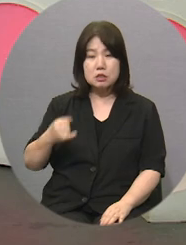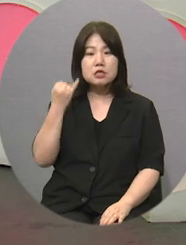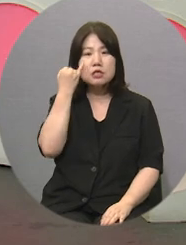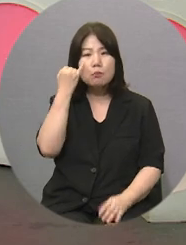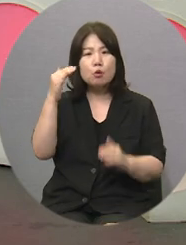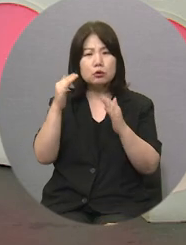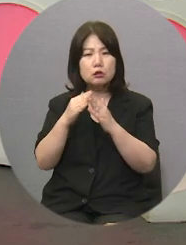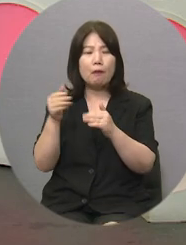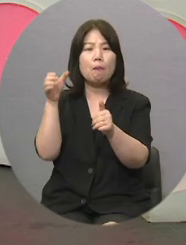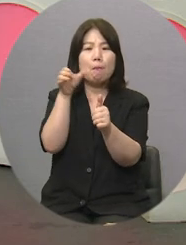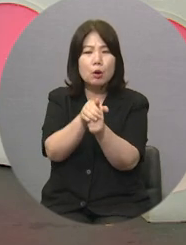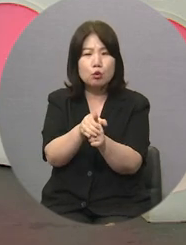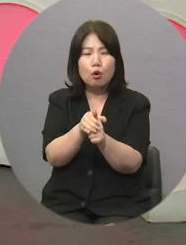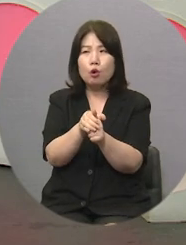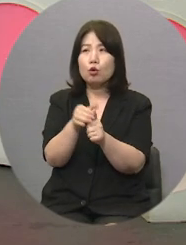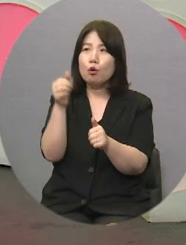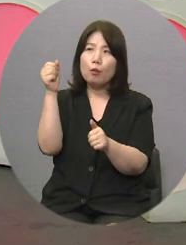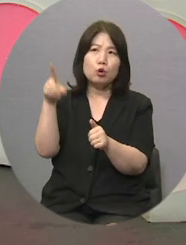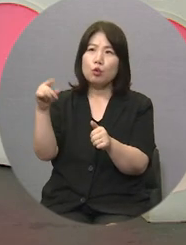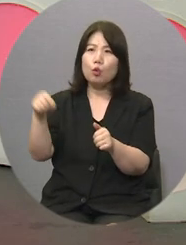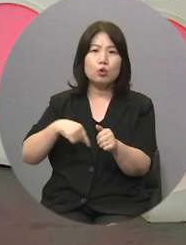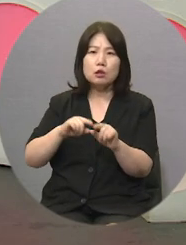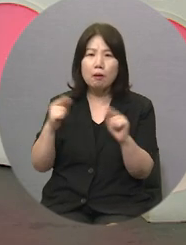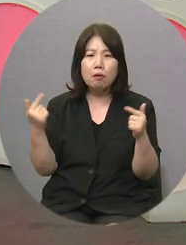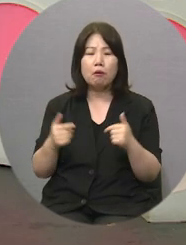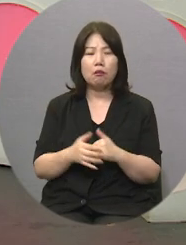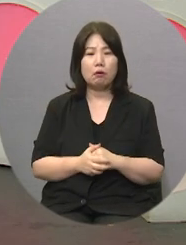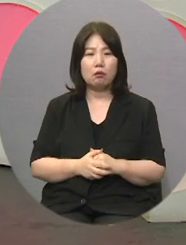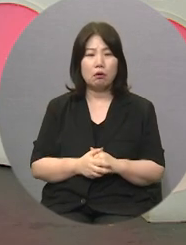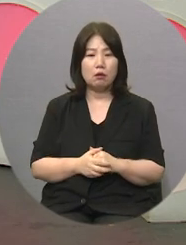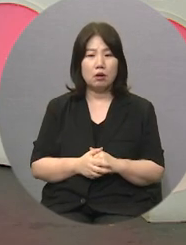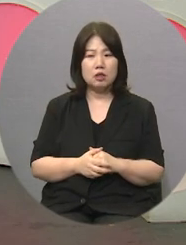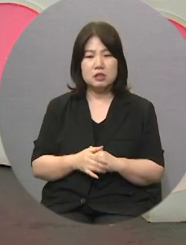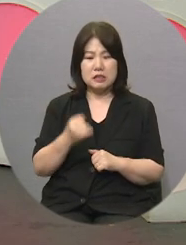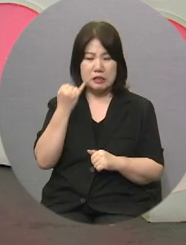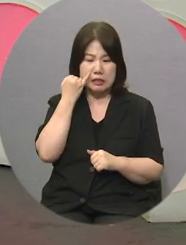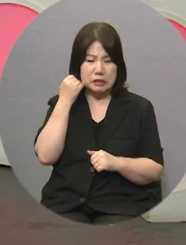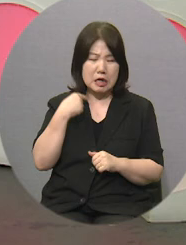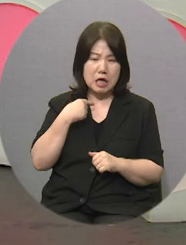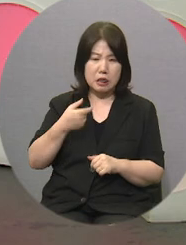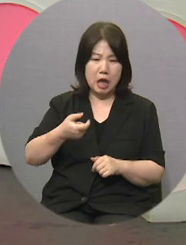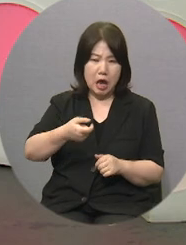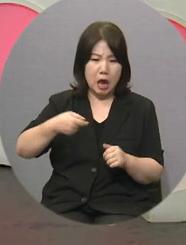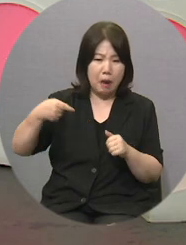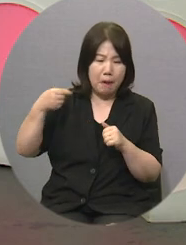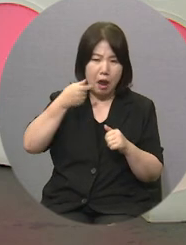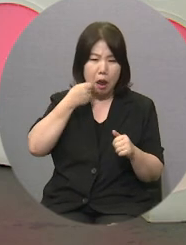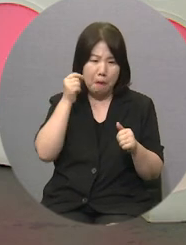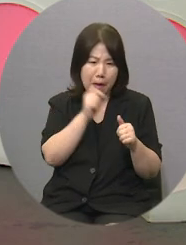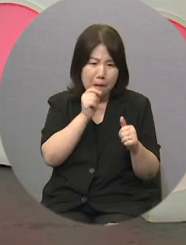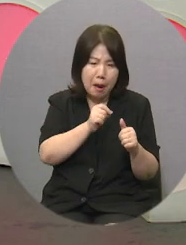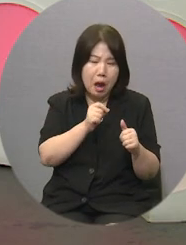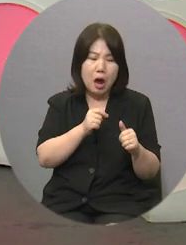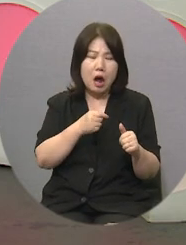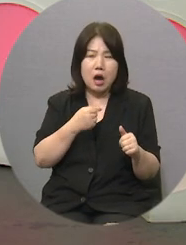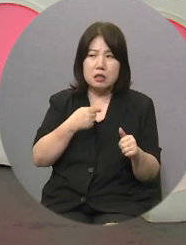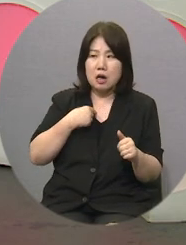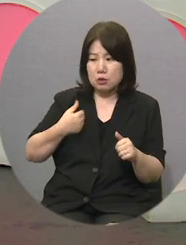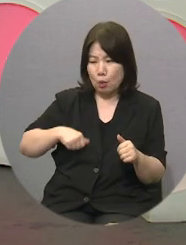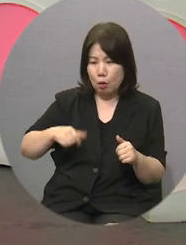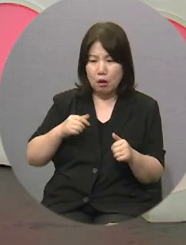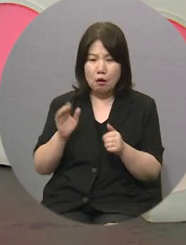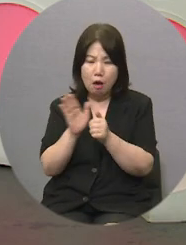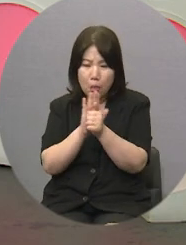집에 맡겨두고 며칠씩 나타나지 않았습니다. 이모에게 우리는 구박덩이였고 저는